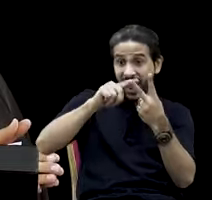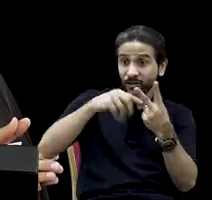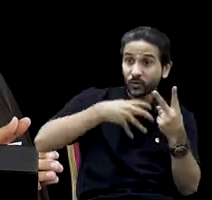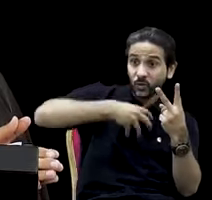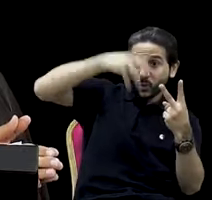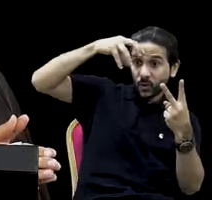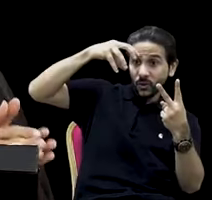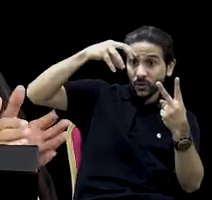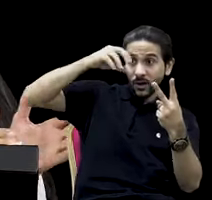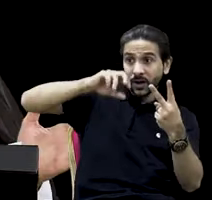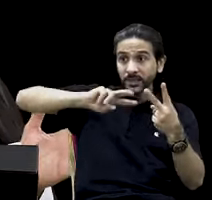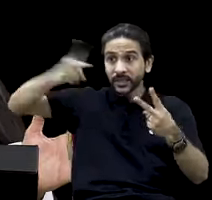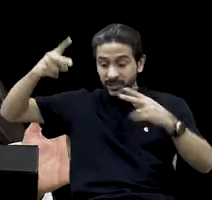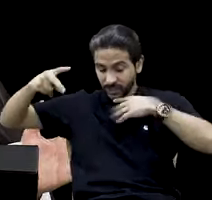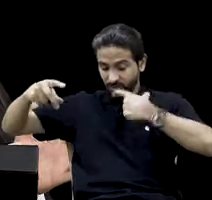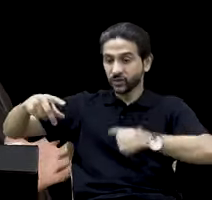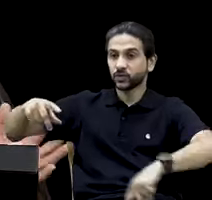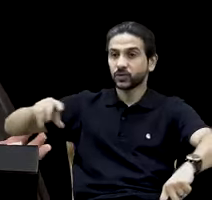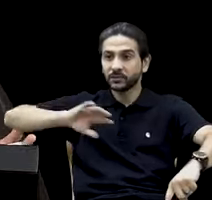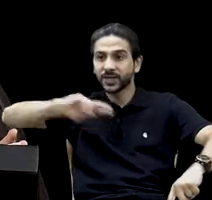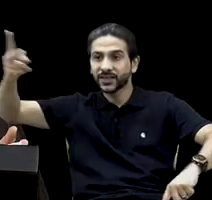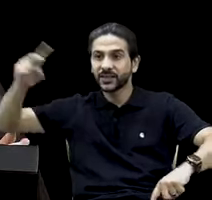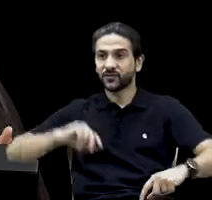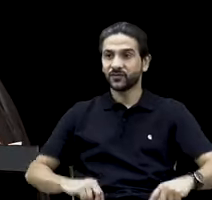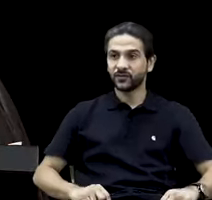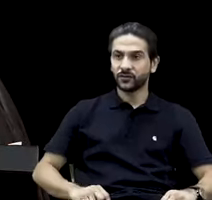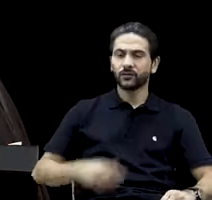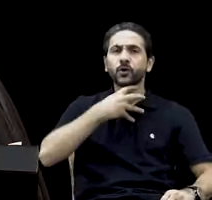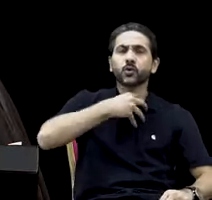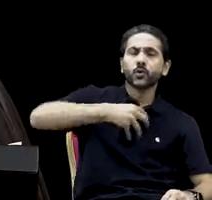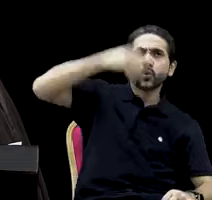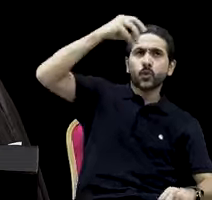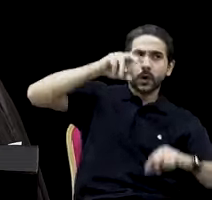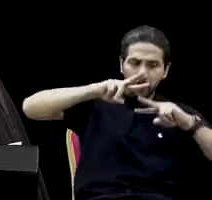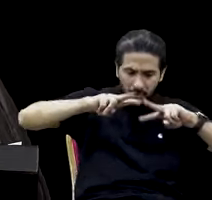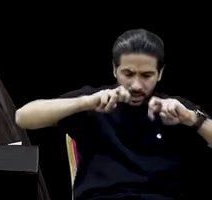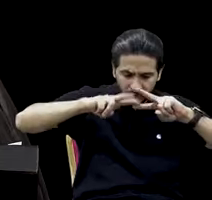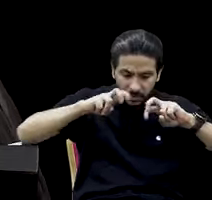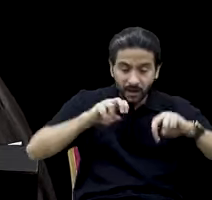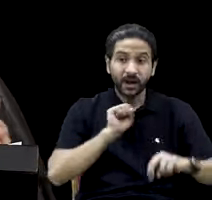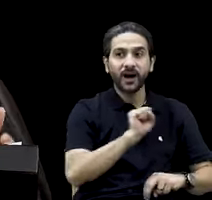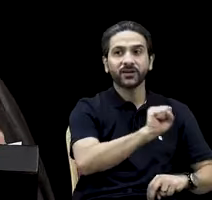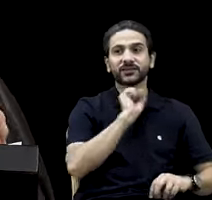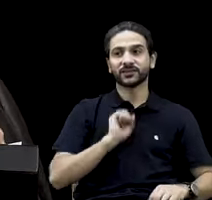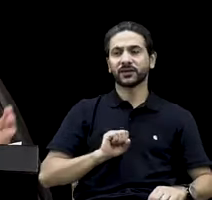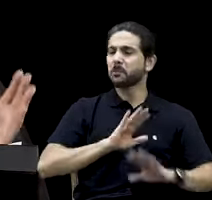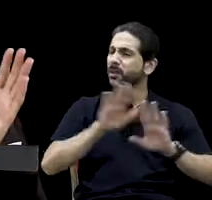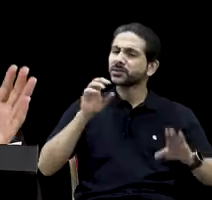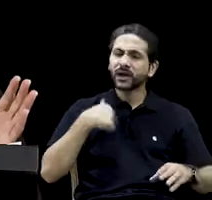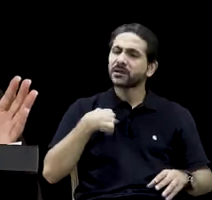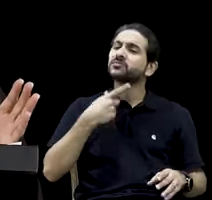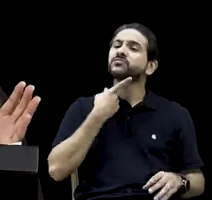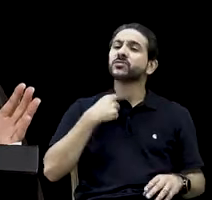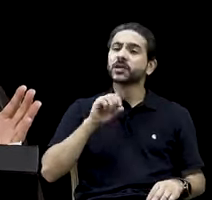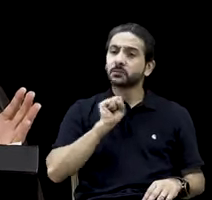الجسم فبداوا يبحثون في موضوع الروح صار علم النفس متمركز حول موضوع